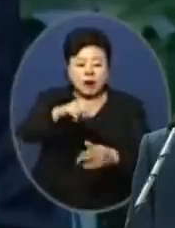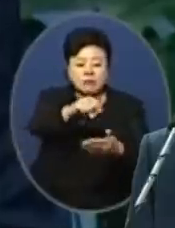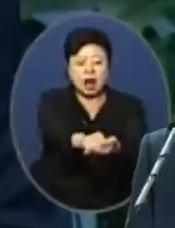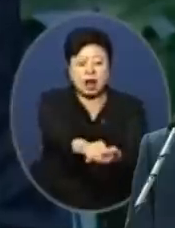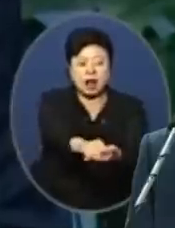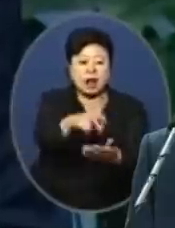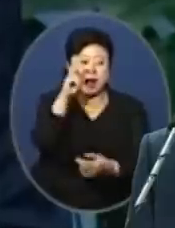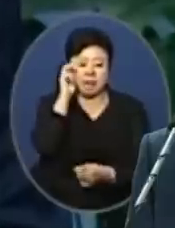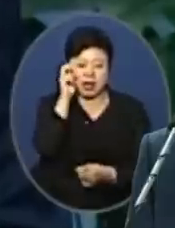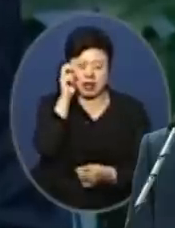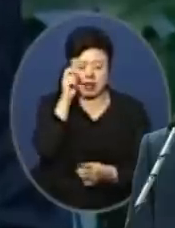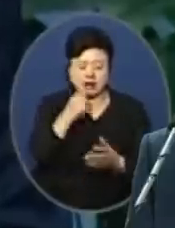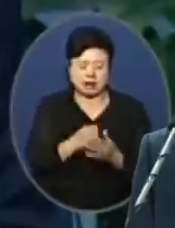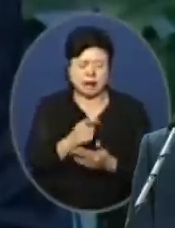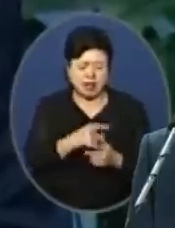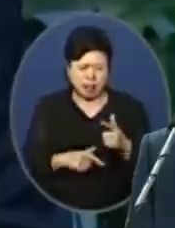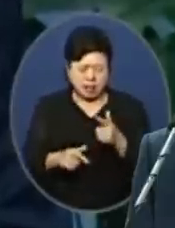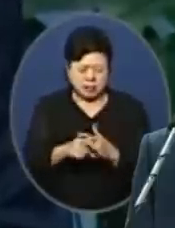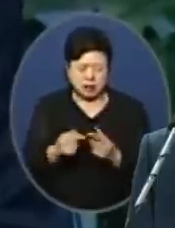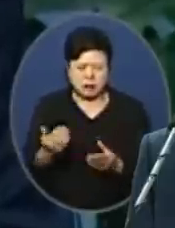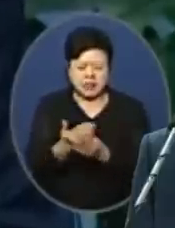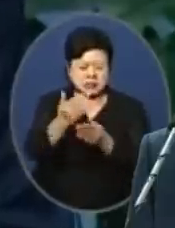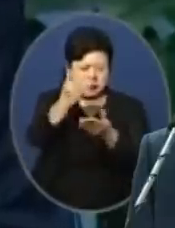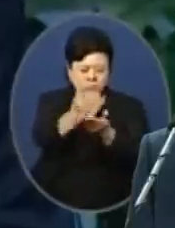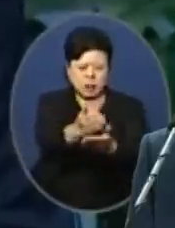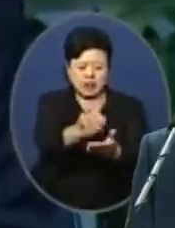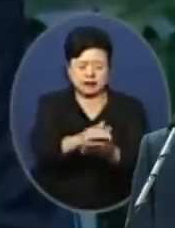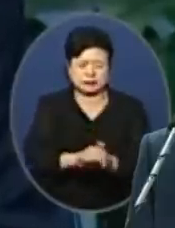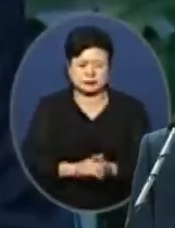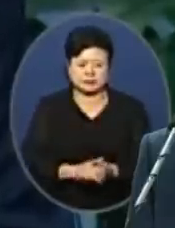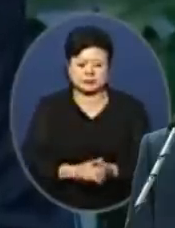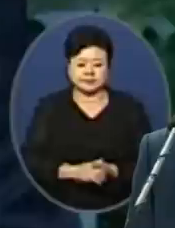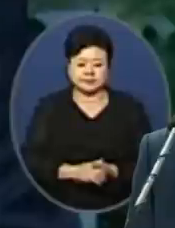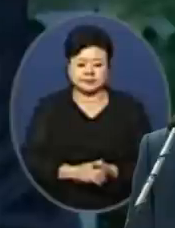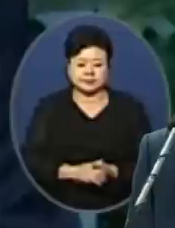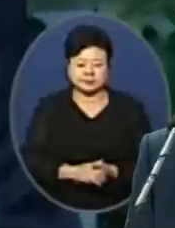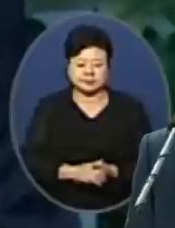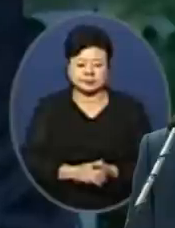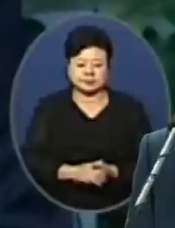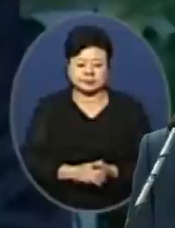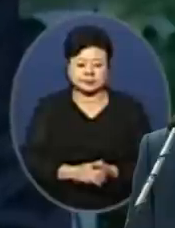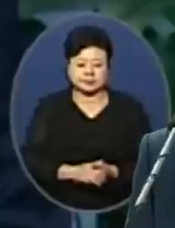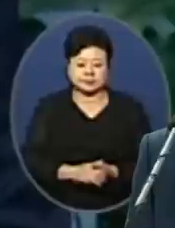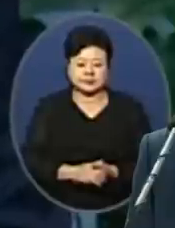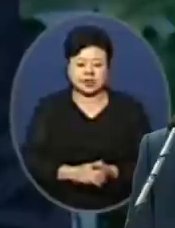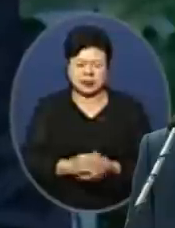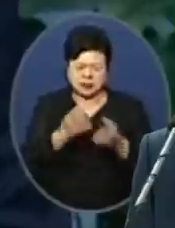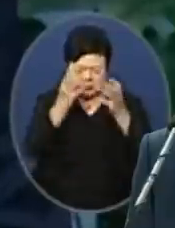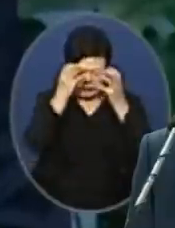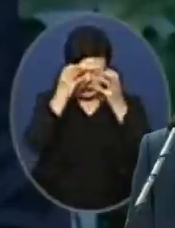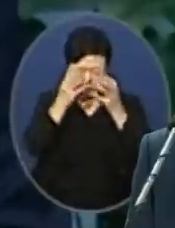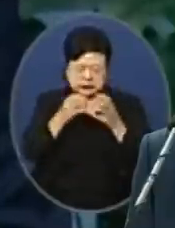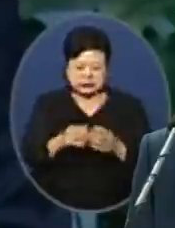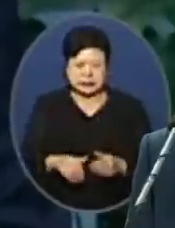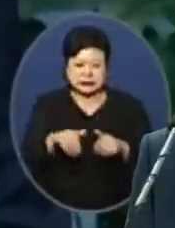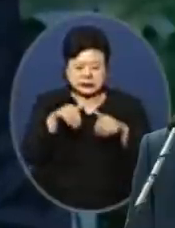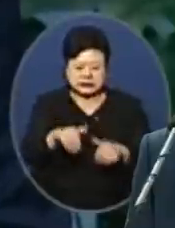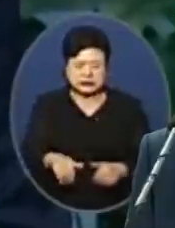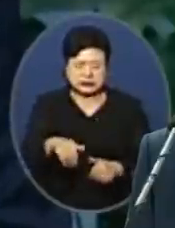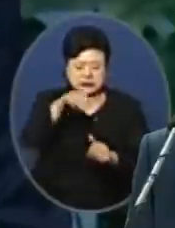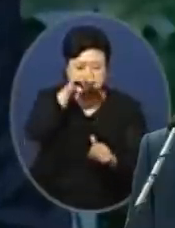찬탈할지도 모르니까 더 번창하지 못하게 해야 되겠다 그런 생각으로 아주 고된 일을 시켰습니다.